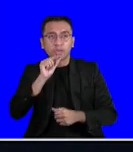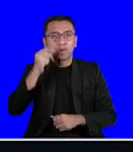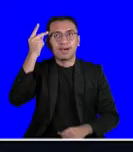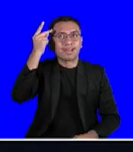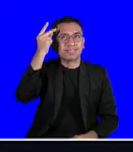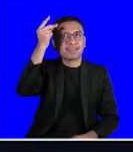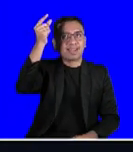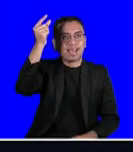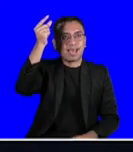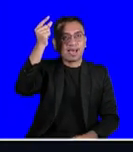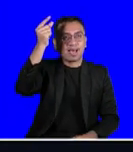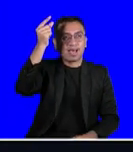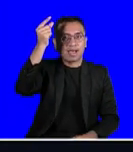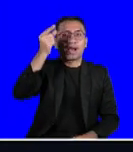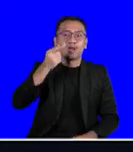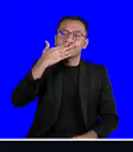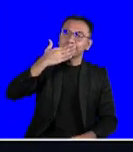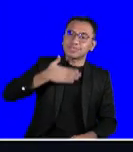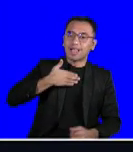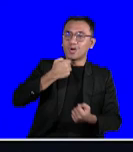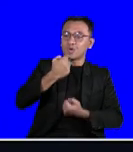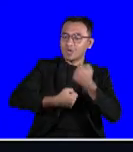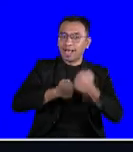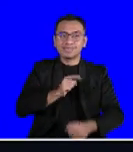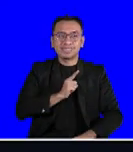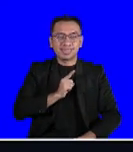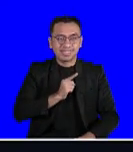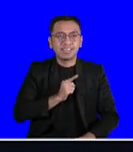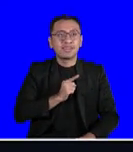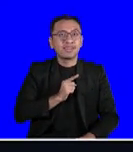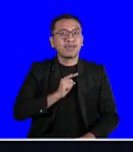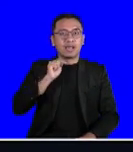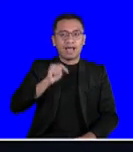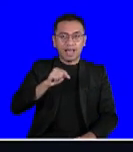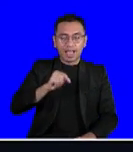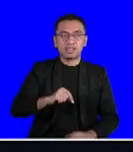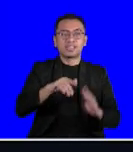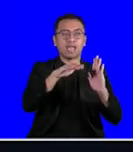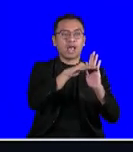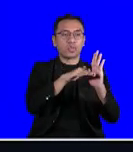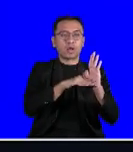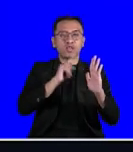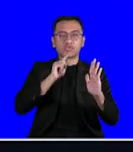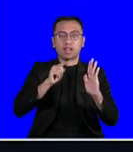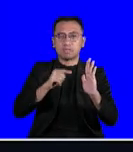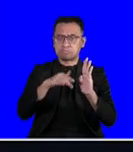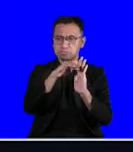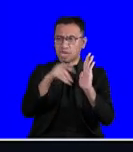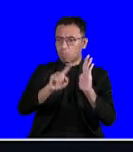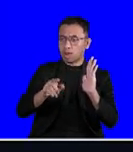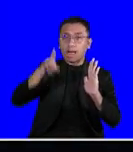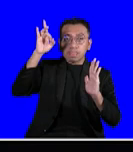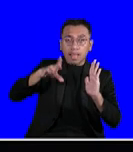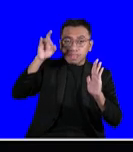Anda untuk memiliki usaha sendiri, mumpung pelonggaran aktivitas sosial karena pandemi